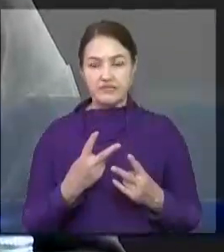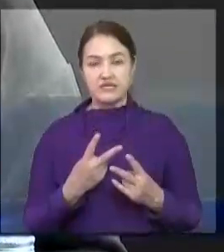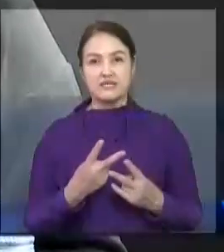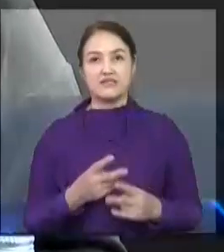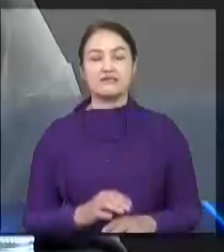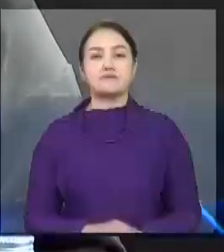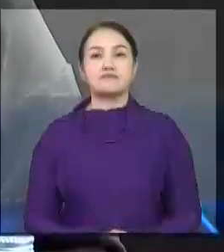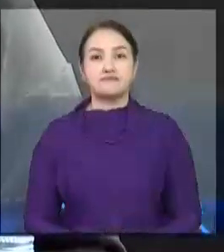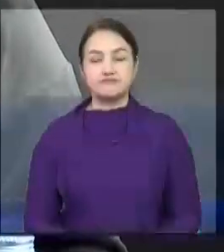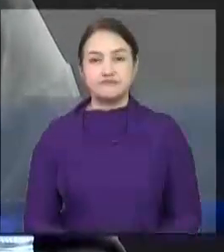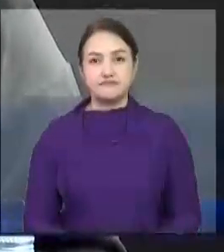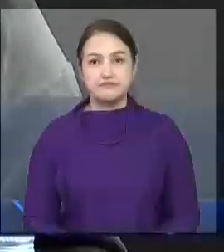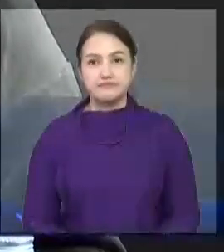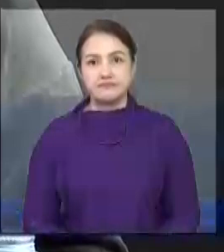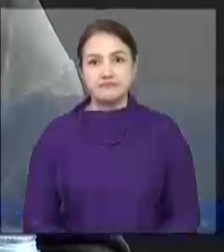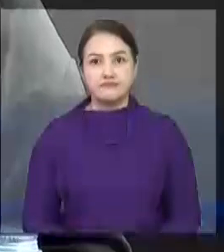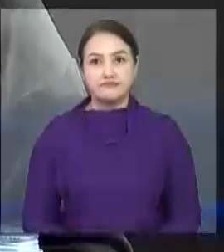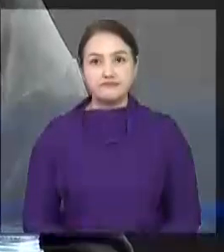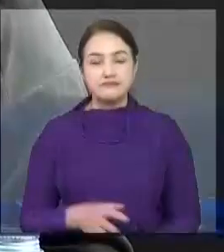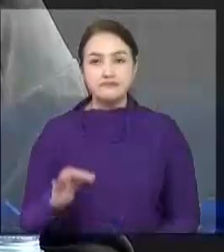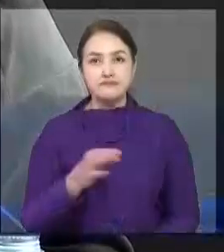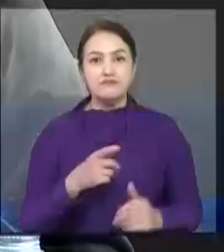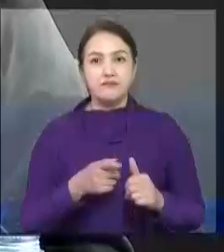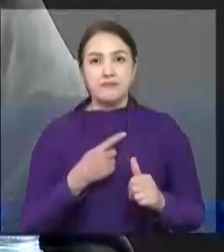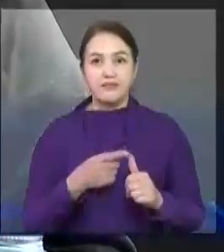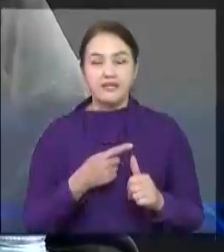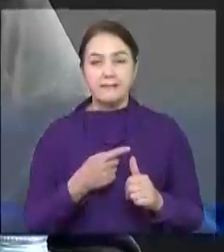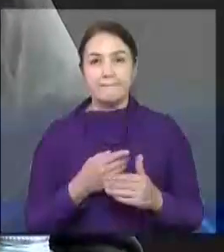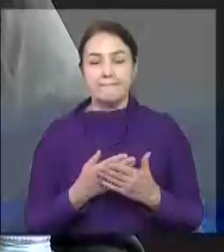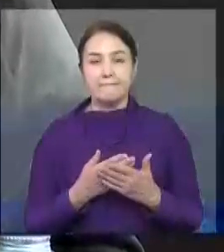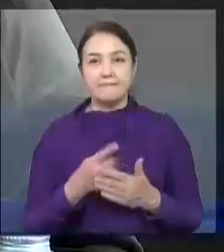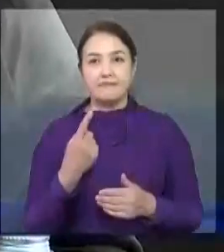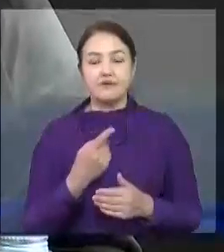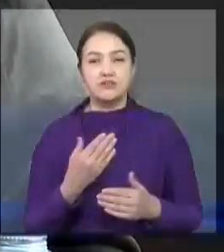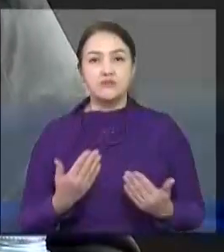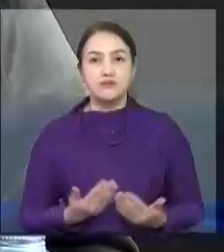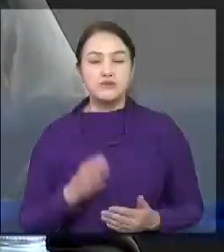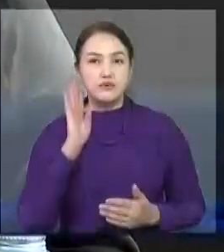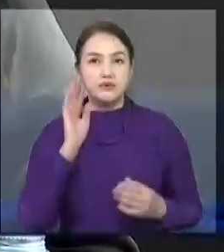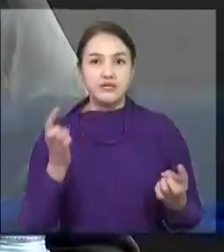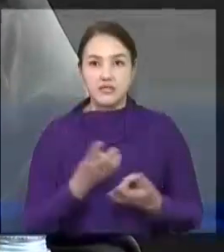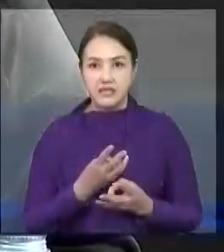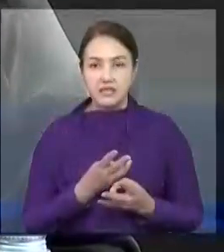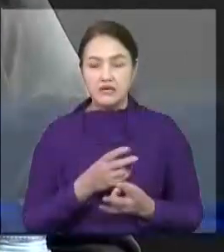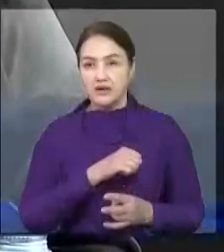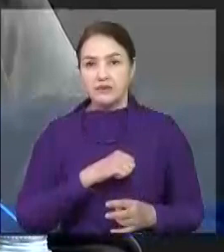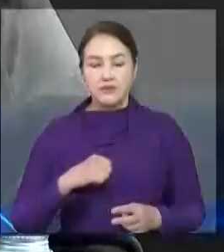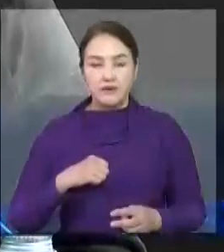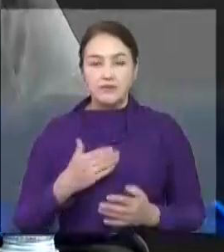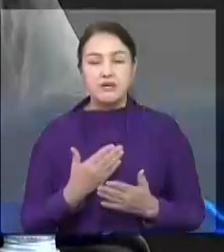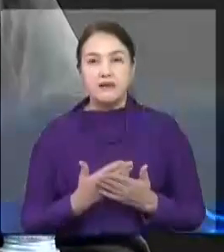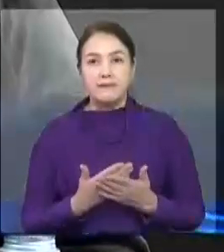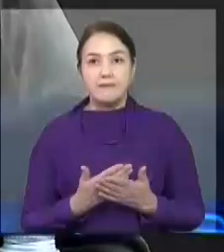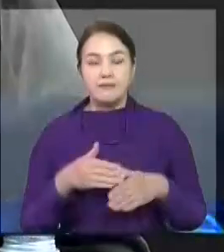қолға алынып жатыр ғой. Олай болатын болса, облыстың атынан да өтініш түсу керек зерттеу бойынша. Себебі өз